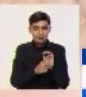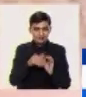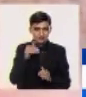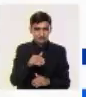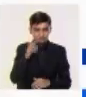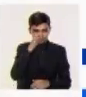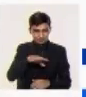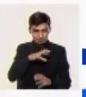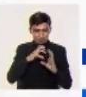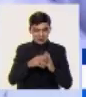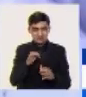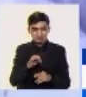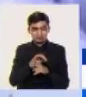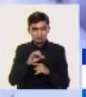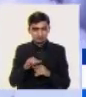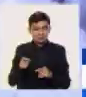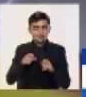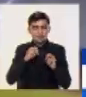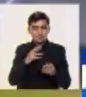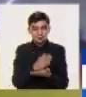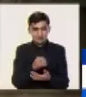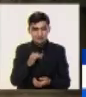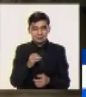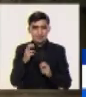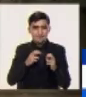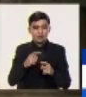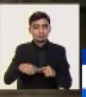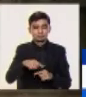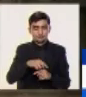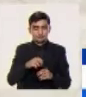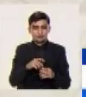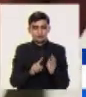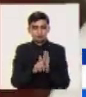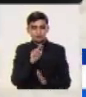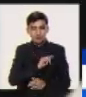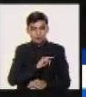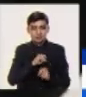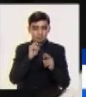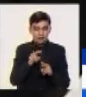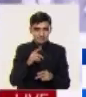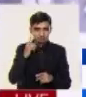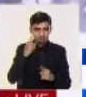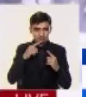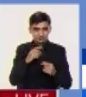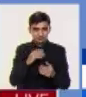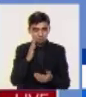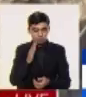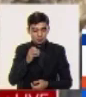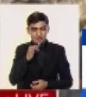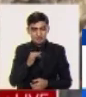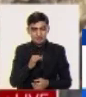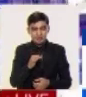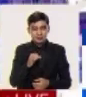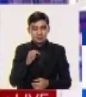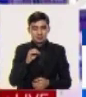экспортировано 11 видов сельхозпродукции – а вокруг крупных заводов вскоре заработают сопутствующие производства. Вокруг